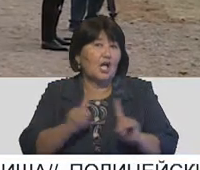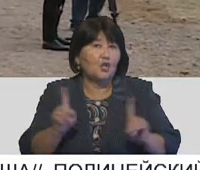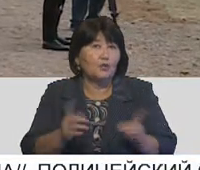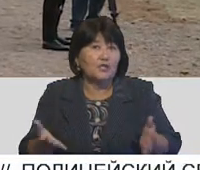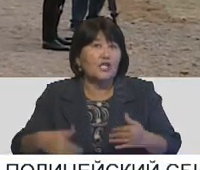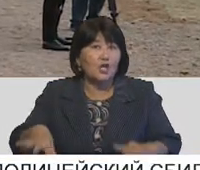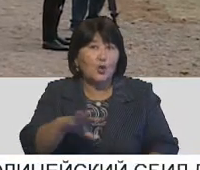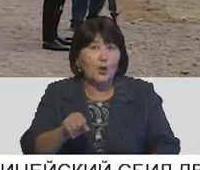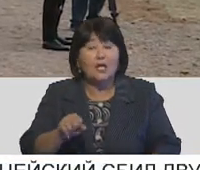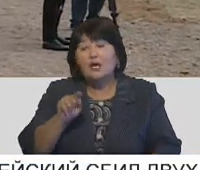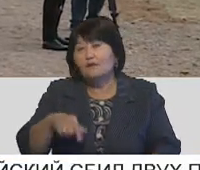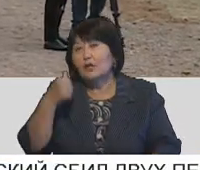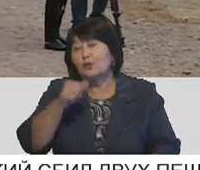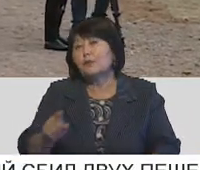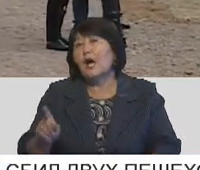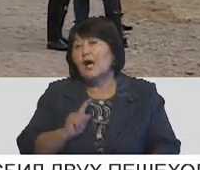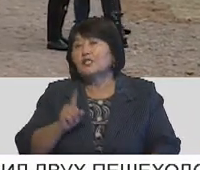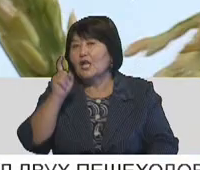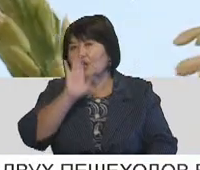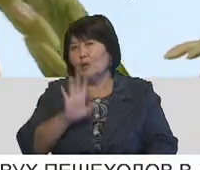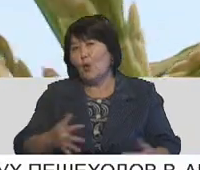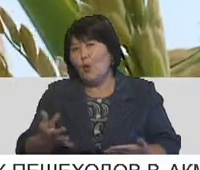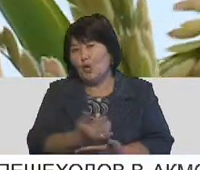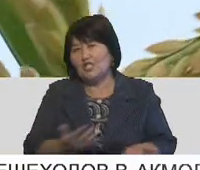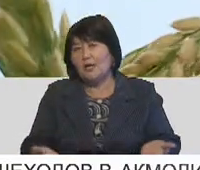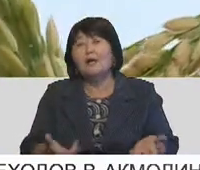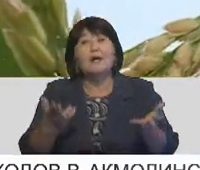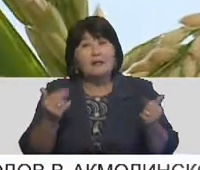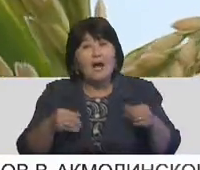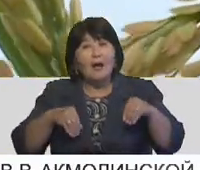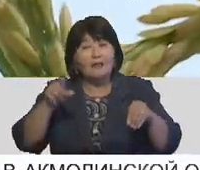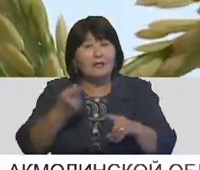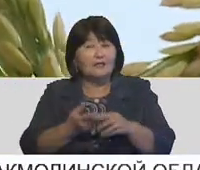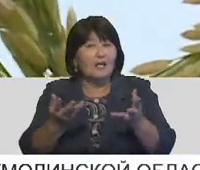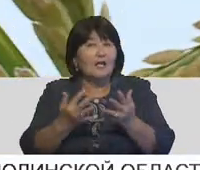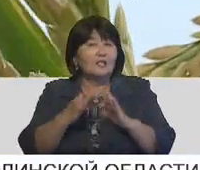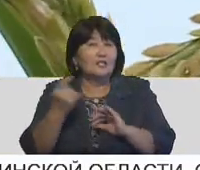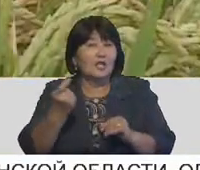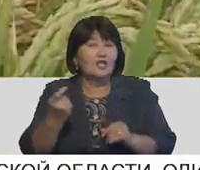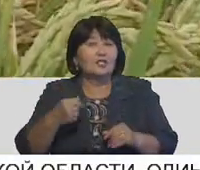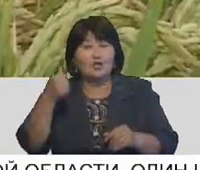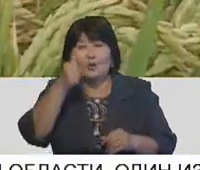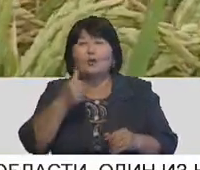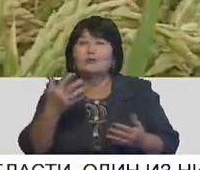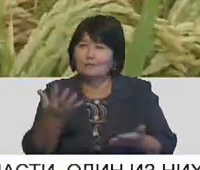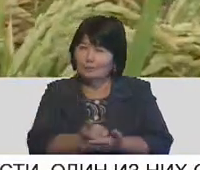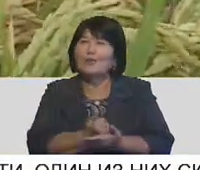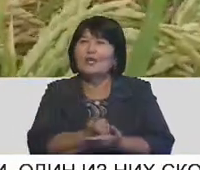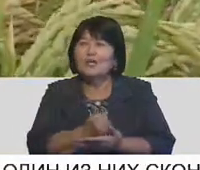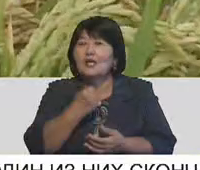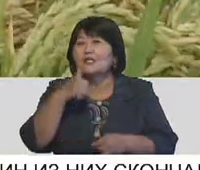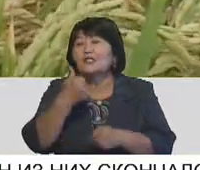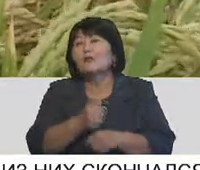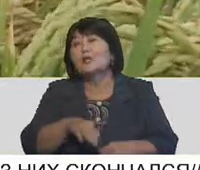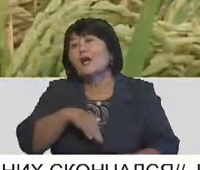региона и в этом году ожидаем неплохой урожай да для Хан этот Сельскохозяйственный ГОСТ сложился удачно самое главное